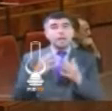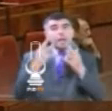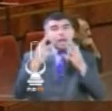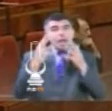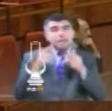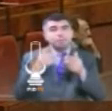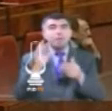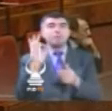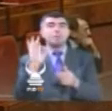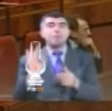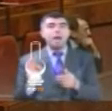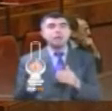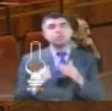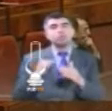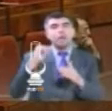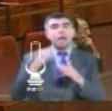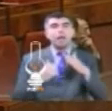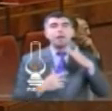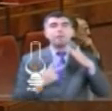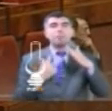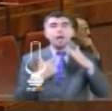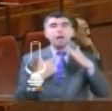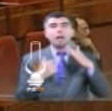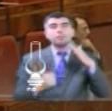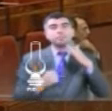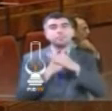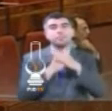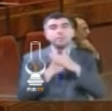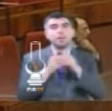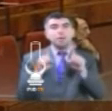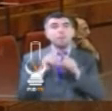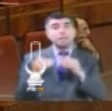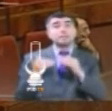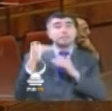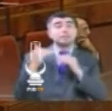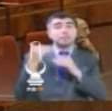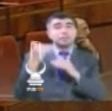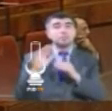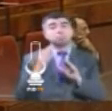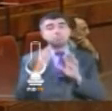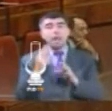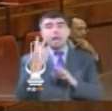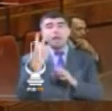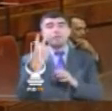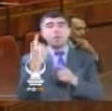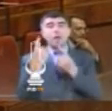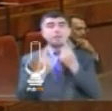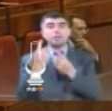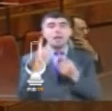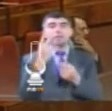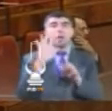في البكالوريا عرفت تطورا كبيرا مقارنة بكل السنوات الماضية. اليوم ما بين 2011